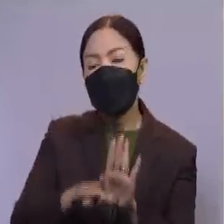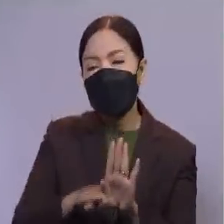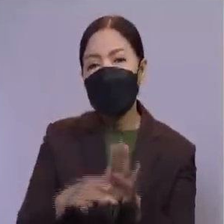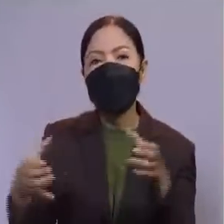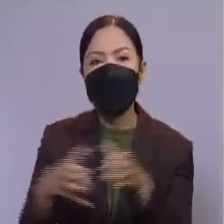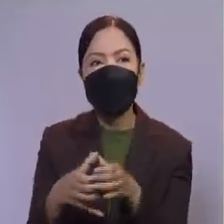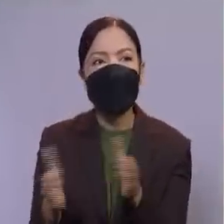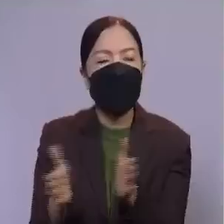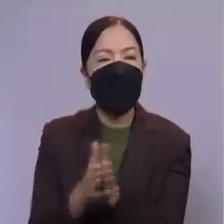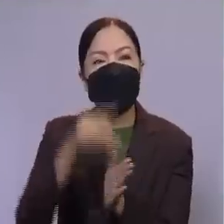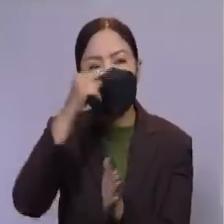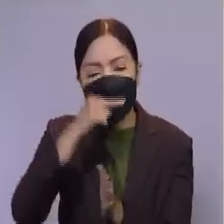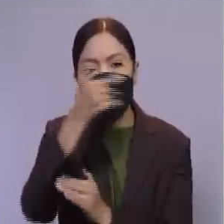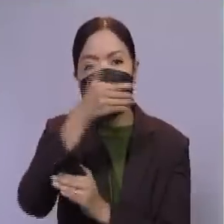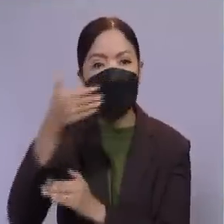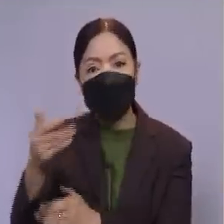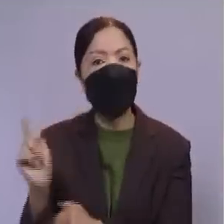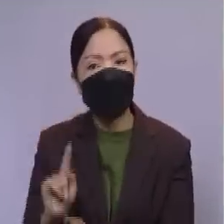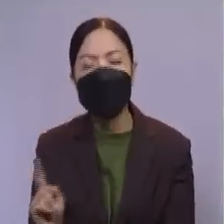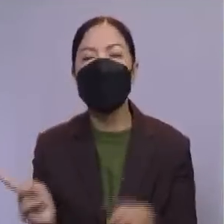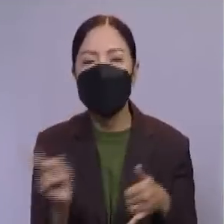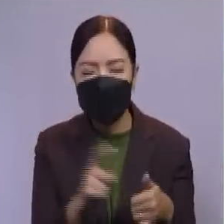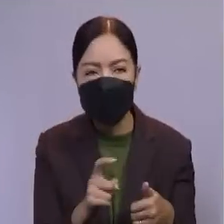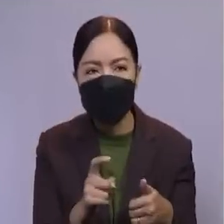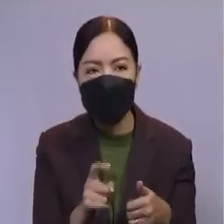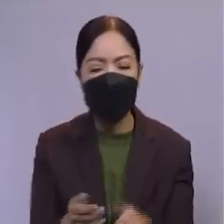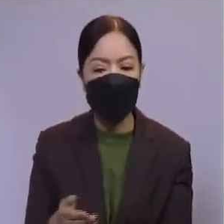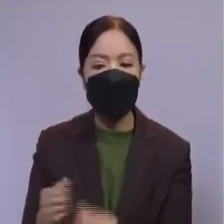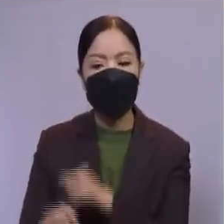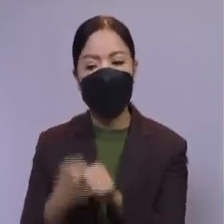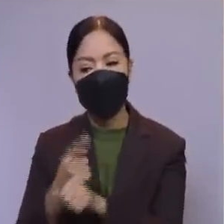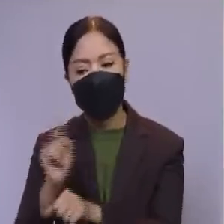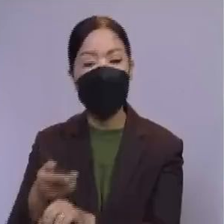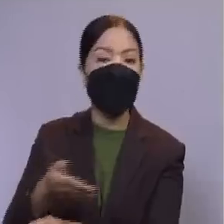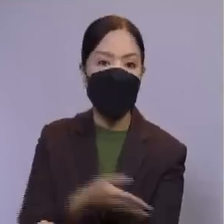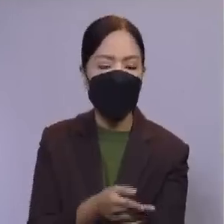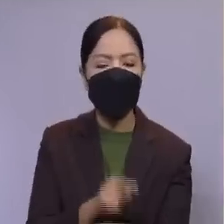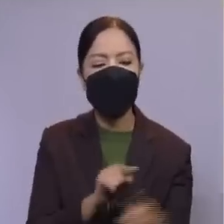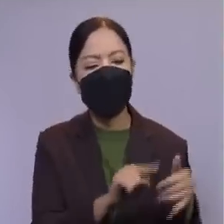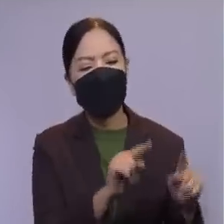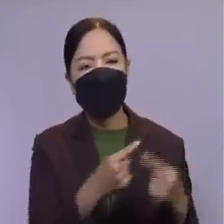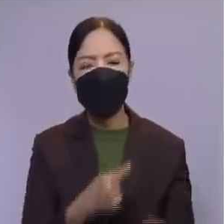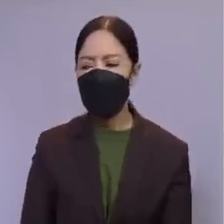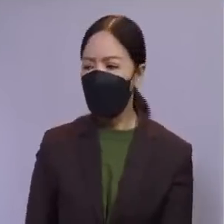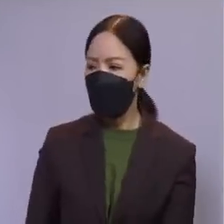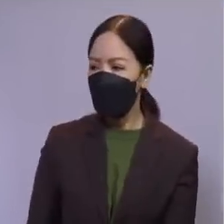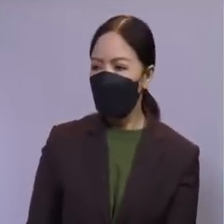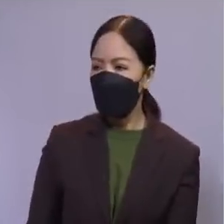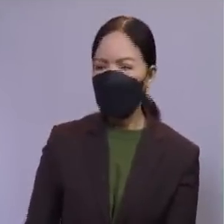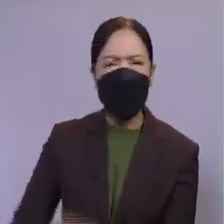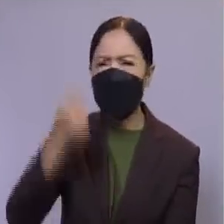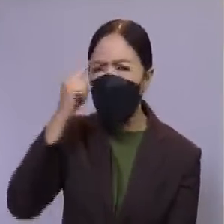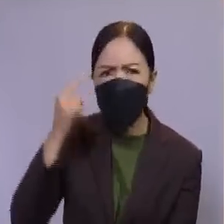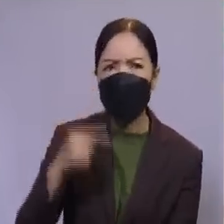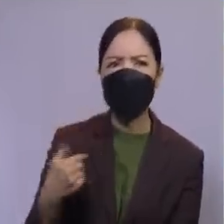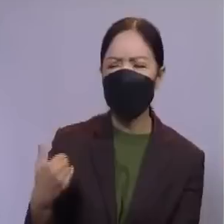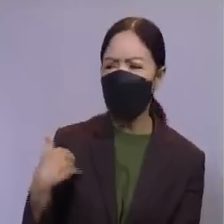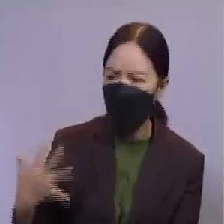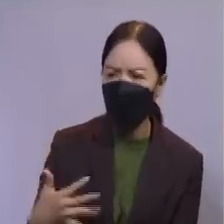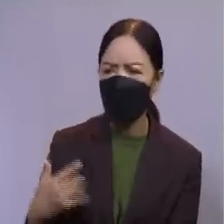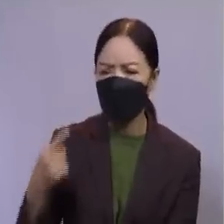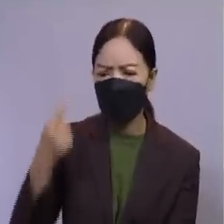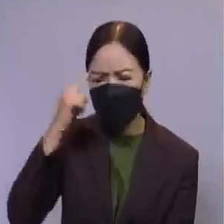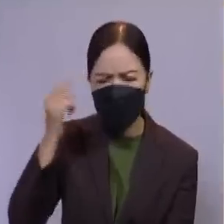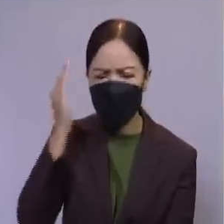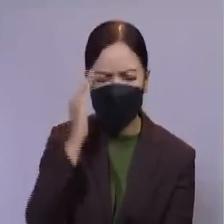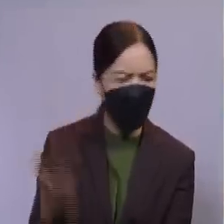ไทยสร้างชาติเมื่อใดยังอุตส่าห์อยากถามนะแต่ก่อนปีใหม่หรือไม่เนี่ยท่านก็บอกว่าตะคอกด้วยนะบอกว่าไม่รู้ไม่มีไม่รู้